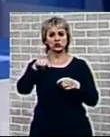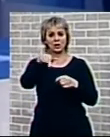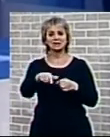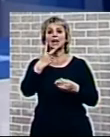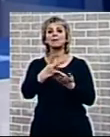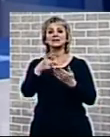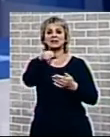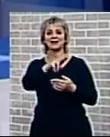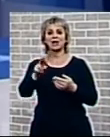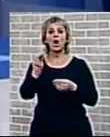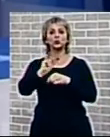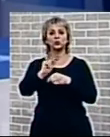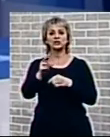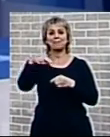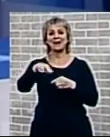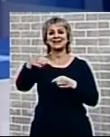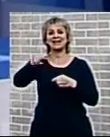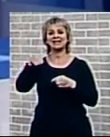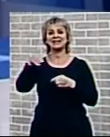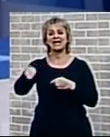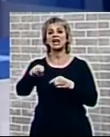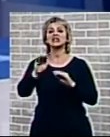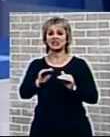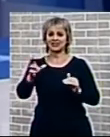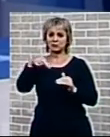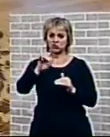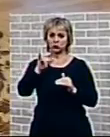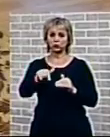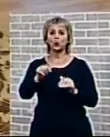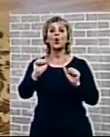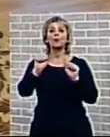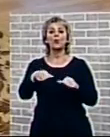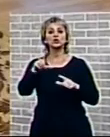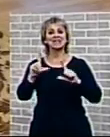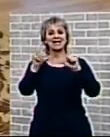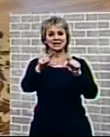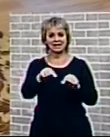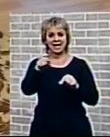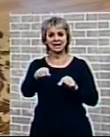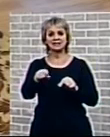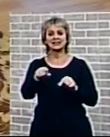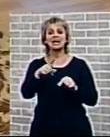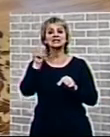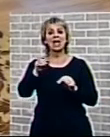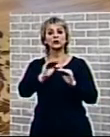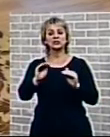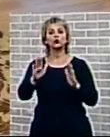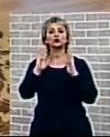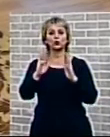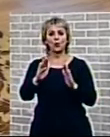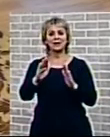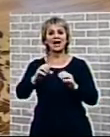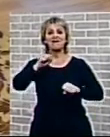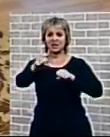и посмотрел, как учат ПДД в детском саду. Можно ехать, знаете, дети, только